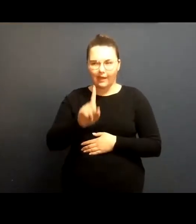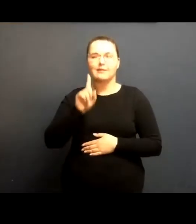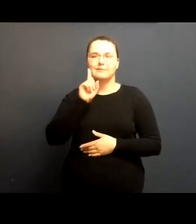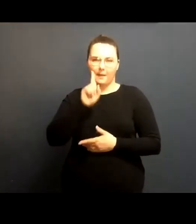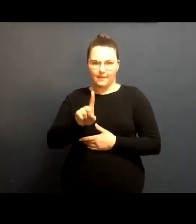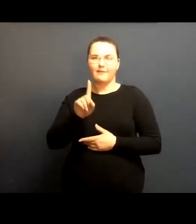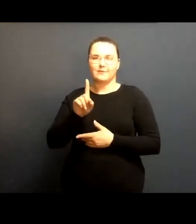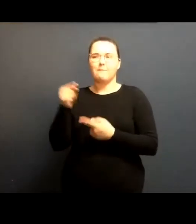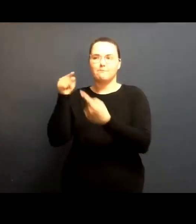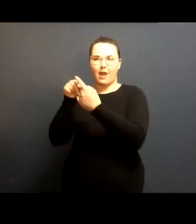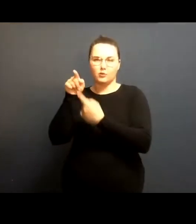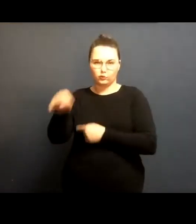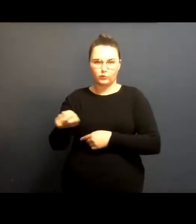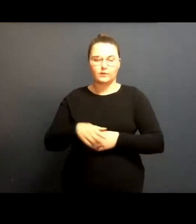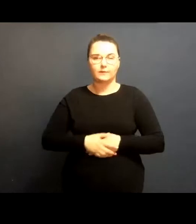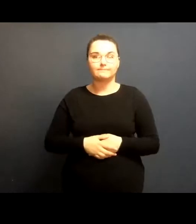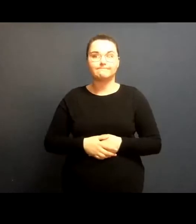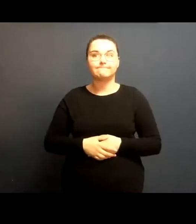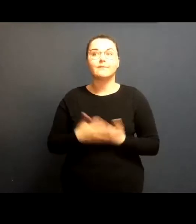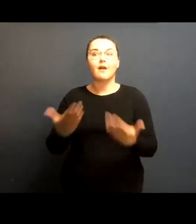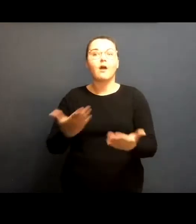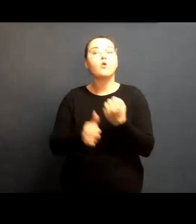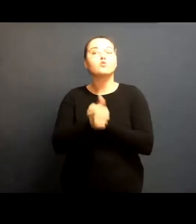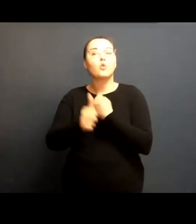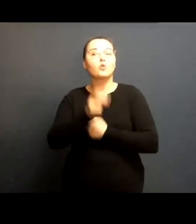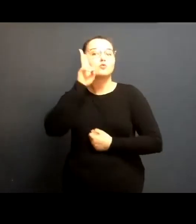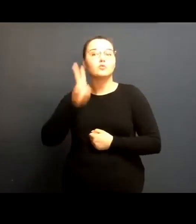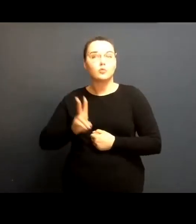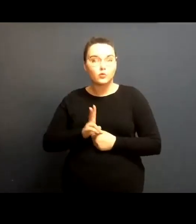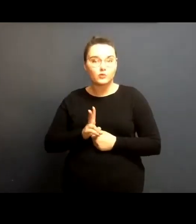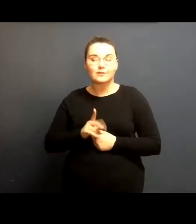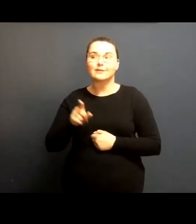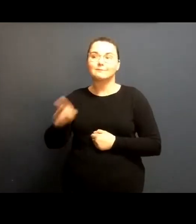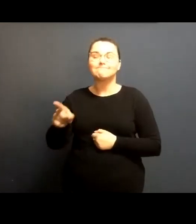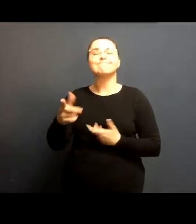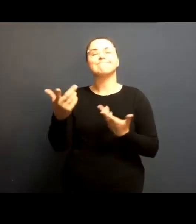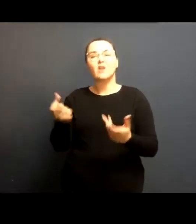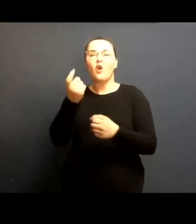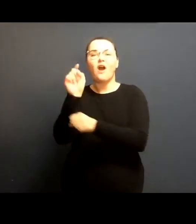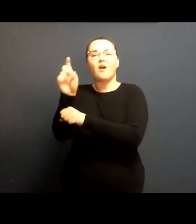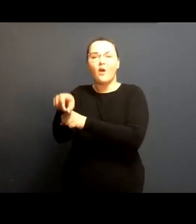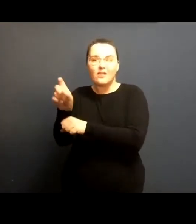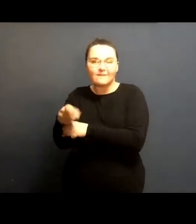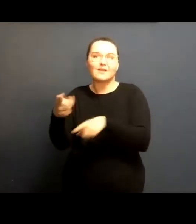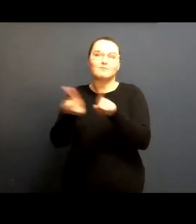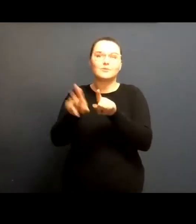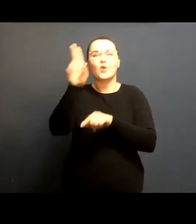instytucji, to takie lekceważenie ze strony personelu, ze strony rodziny.